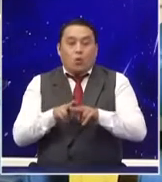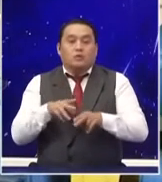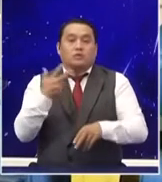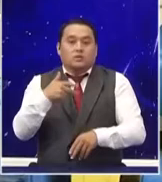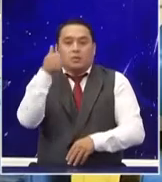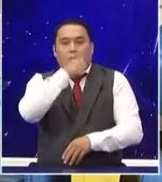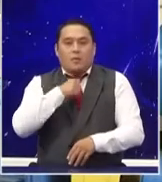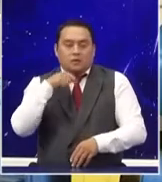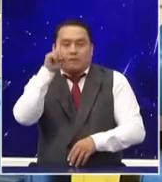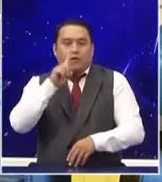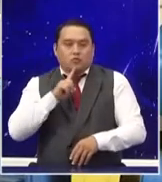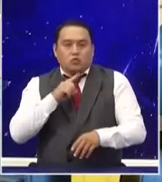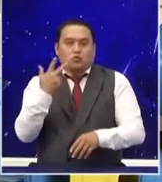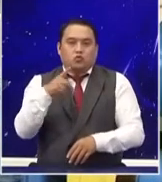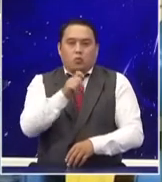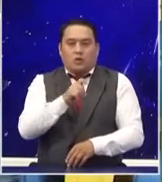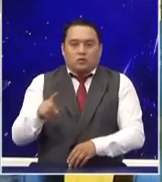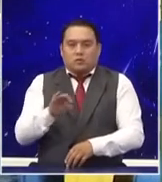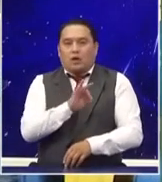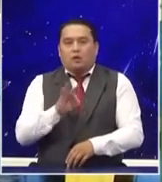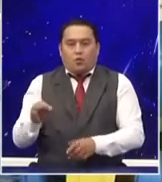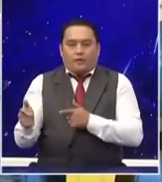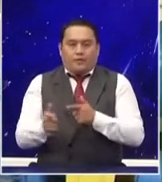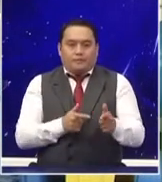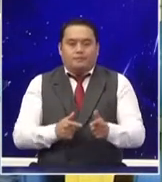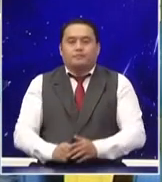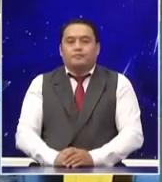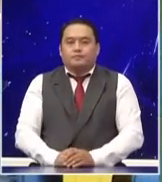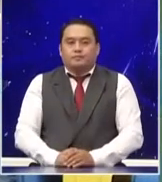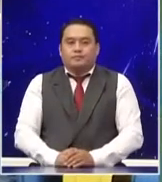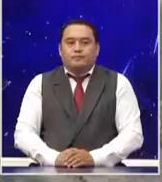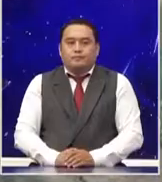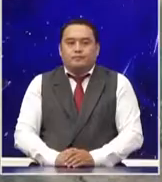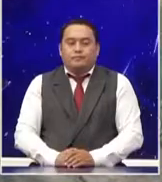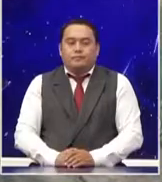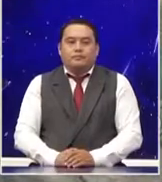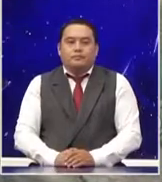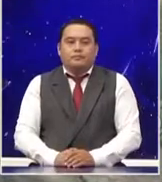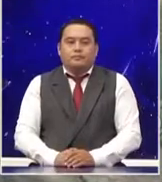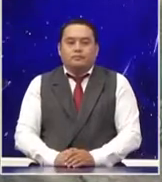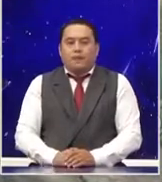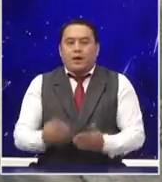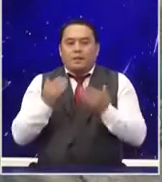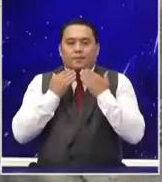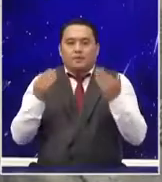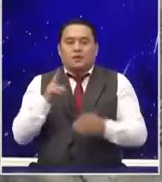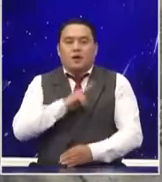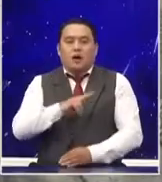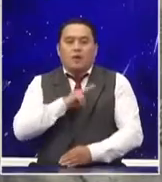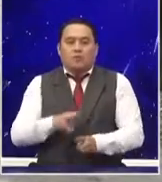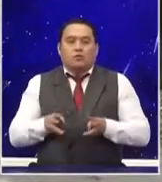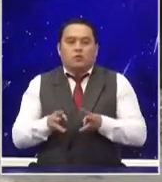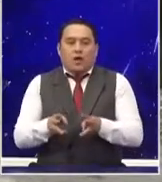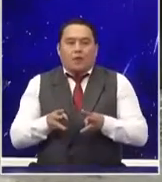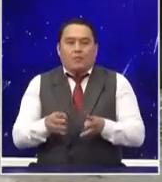в конце месяца, мы уже 100% готовы к отопительному сезону. К заключительной фазе подходит и подготовка тепловых